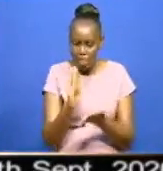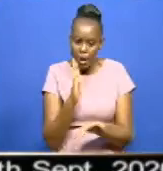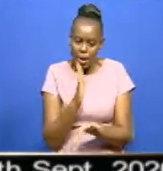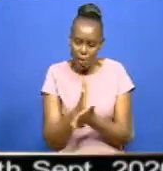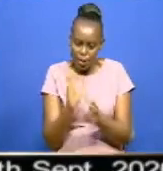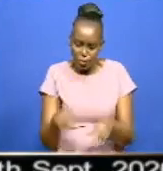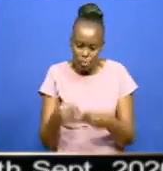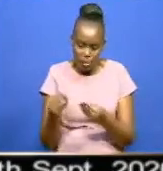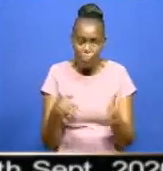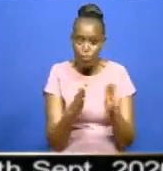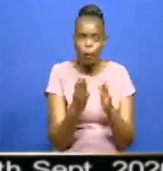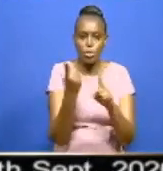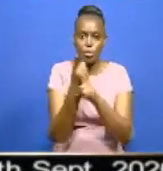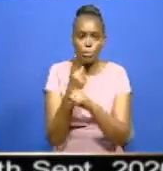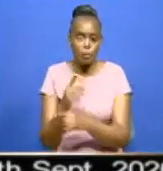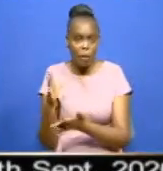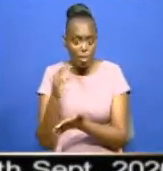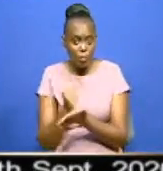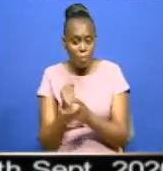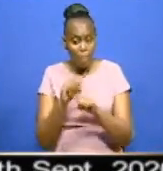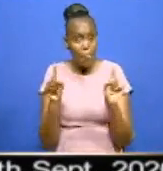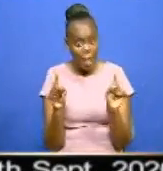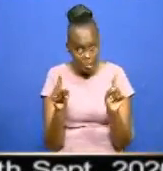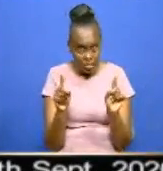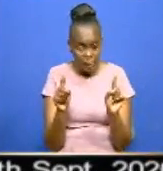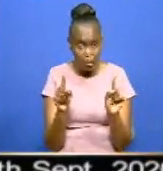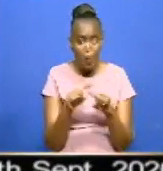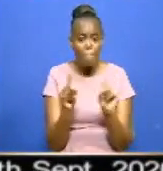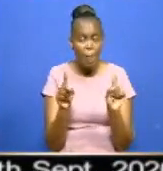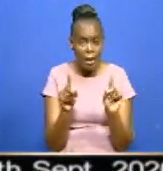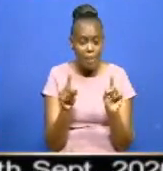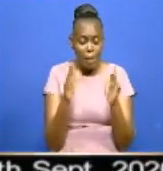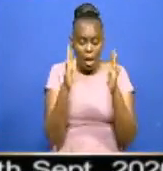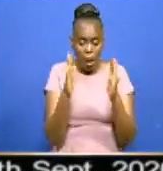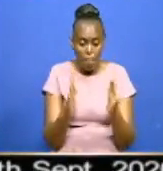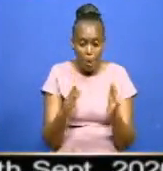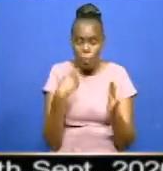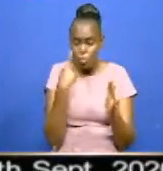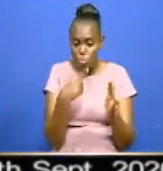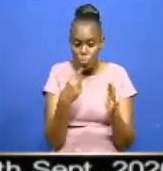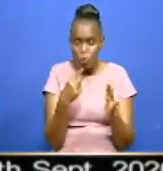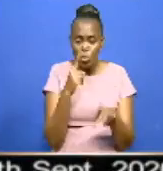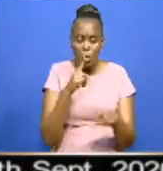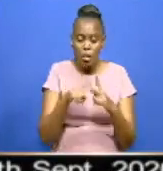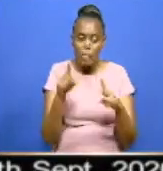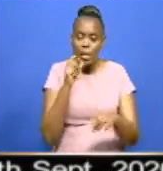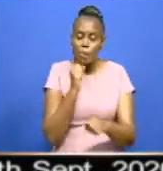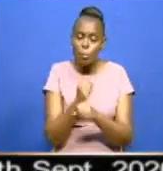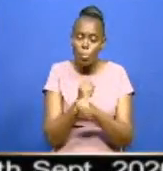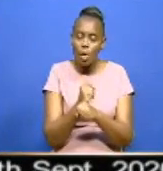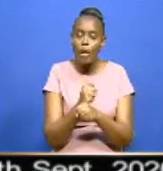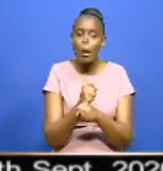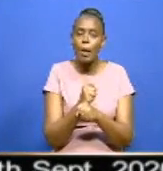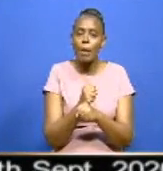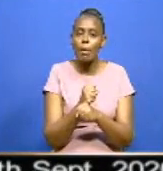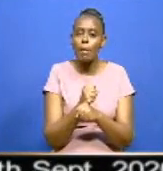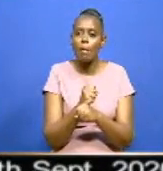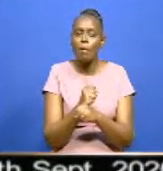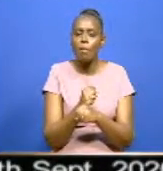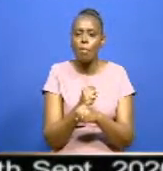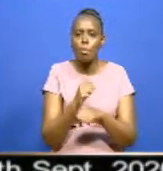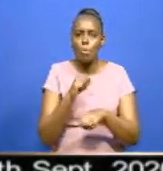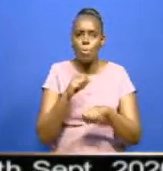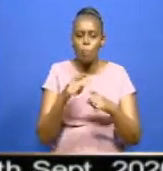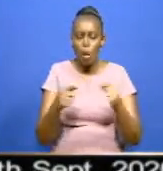kupatiwa nafasi, lakini isiwe kuwa mtu ambaye akianza kazi hajafanya kazi kwa muda unaofaa, kwa